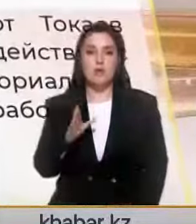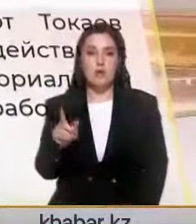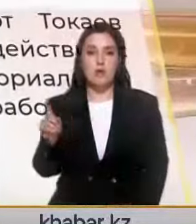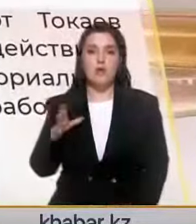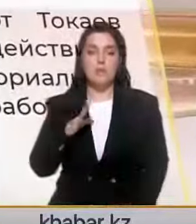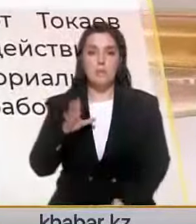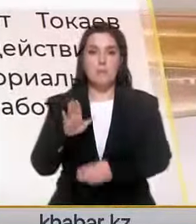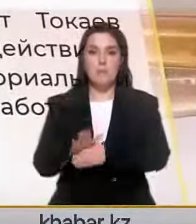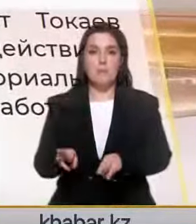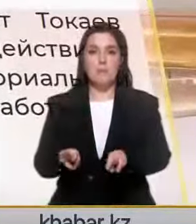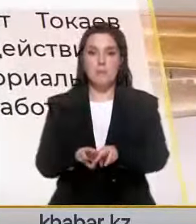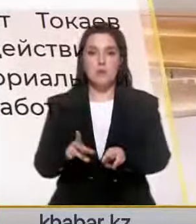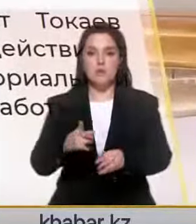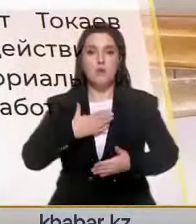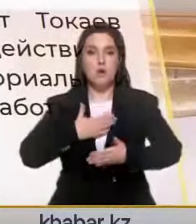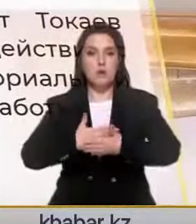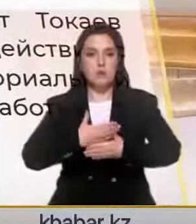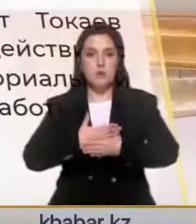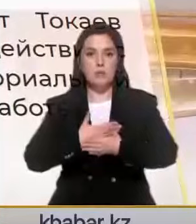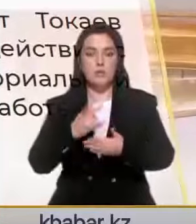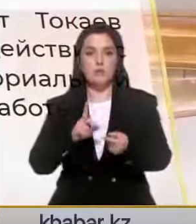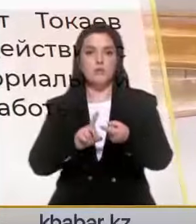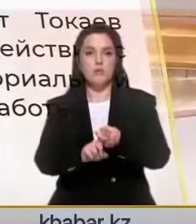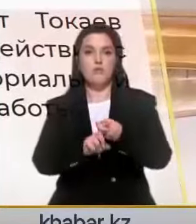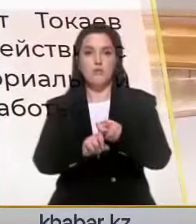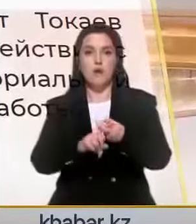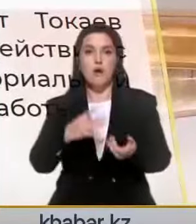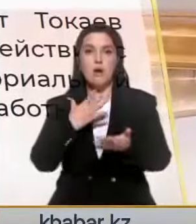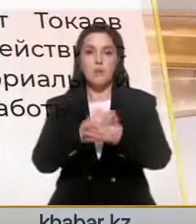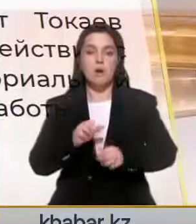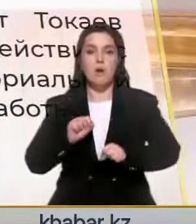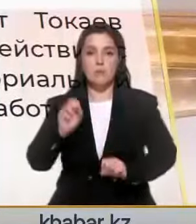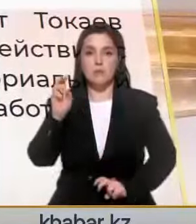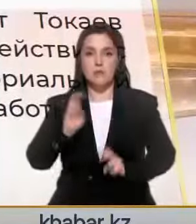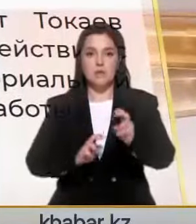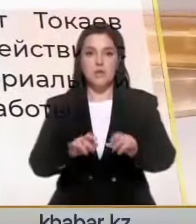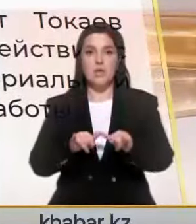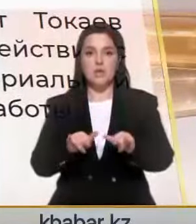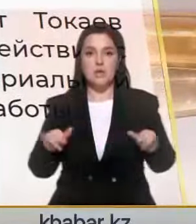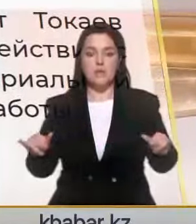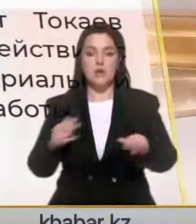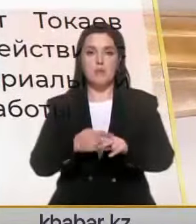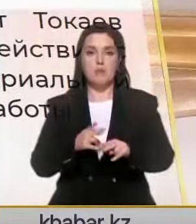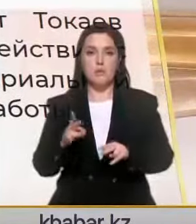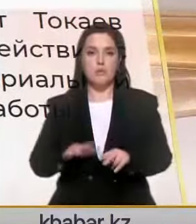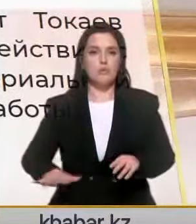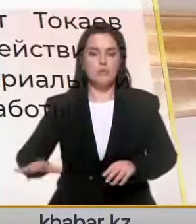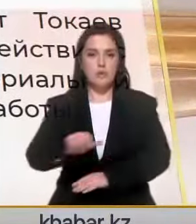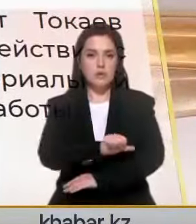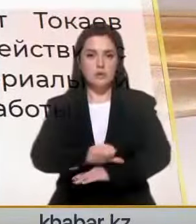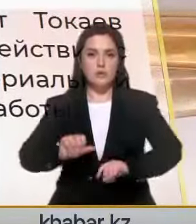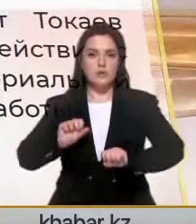министру эффективнее взаимодействовать с отечественными оборонным предприятиями и развивать территориальную оборону